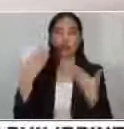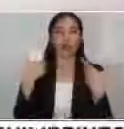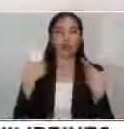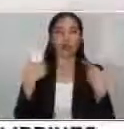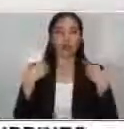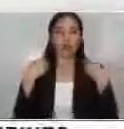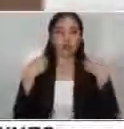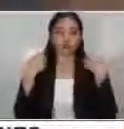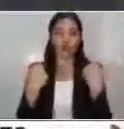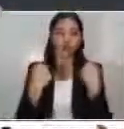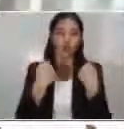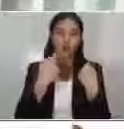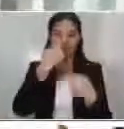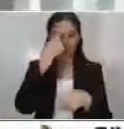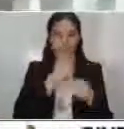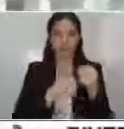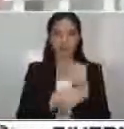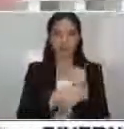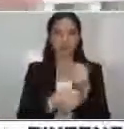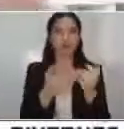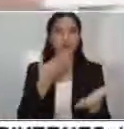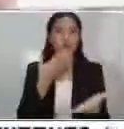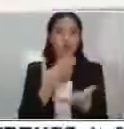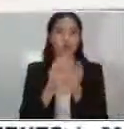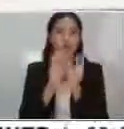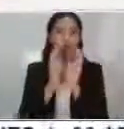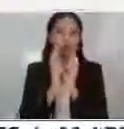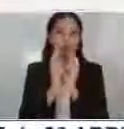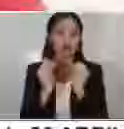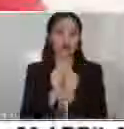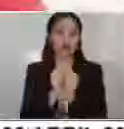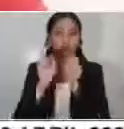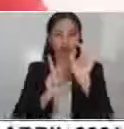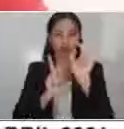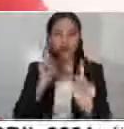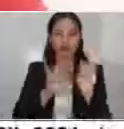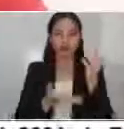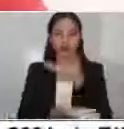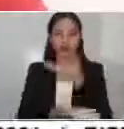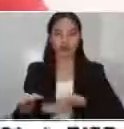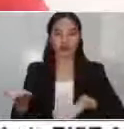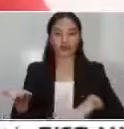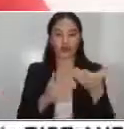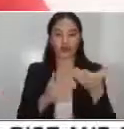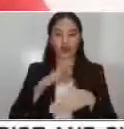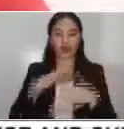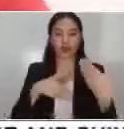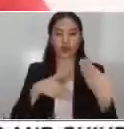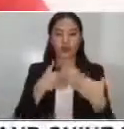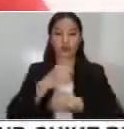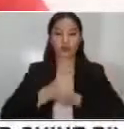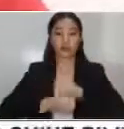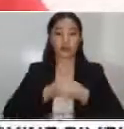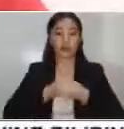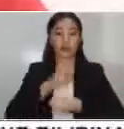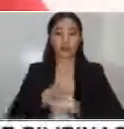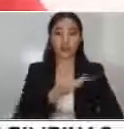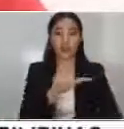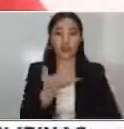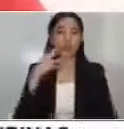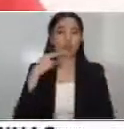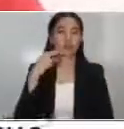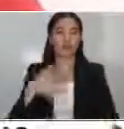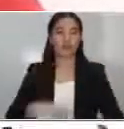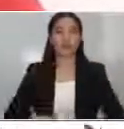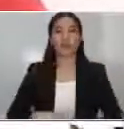kasi ni Bea na si James Carlos ang napangasawa ng kanyang anak. Thank you at dinala ang anak ko sa isang